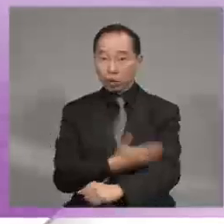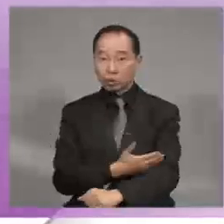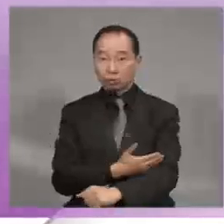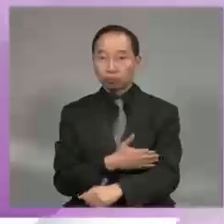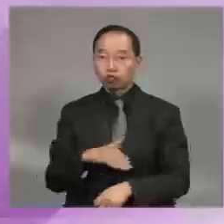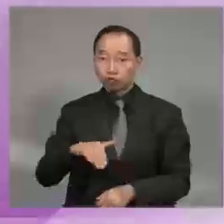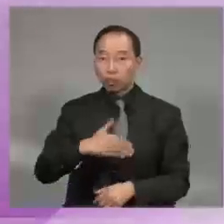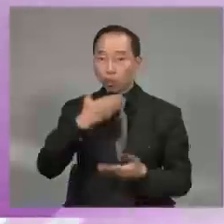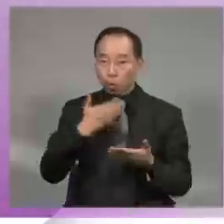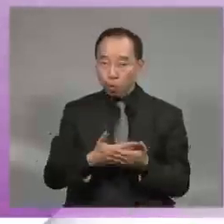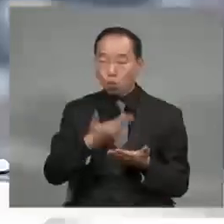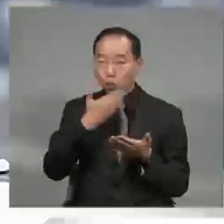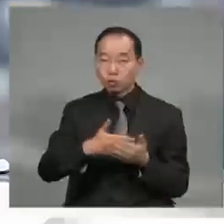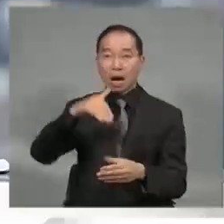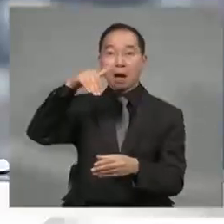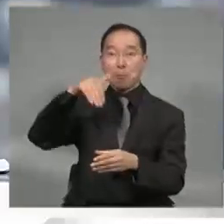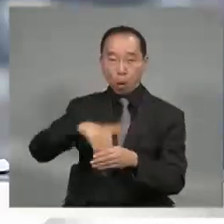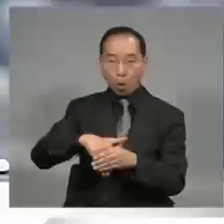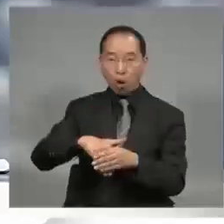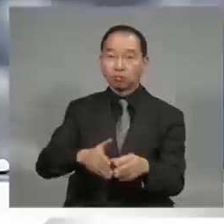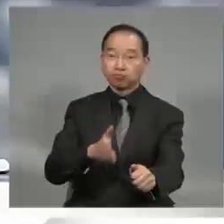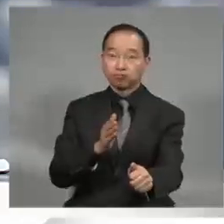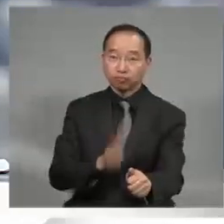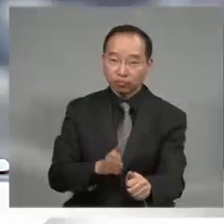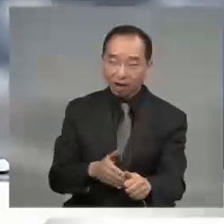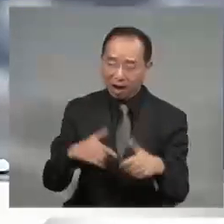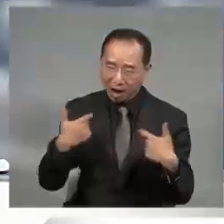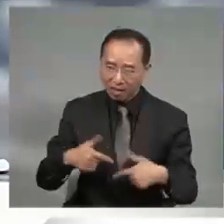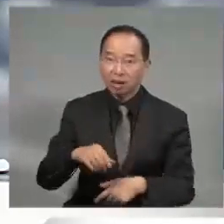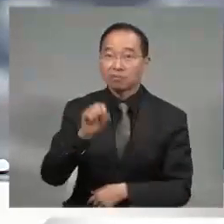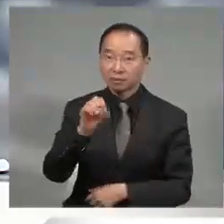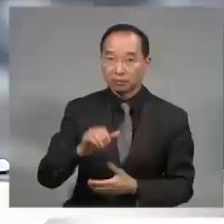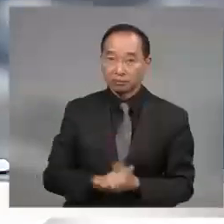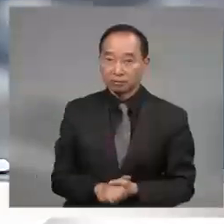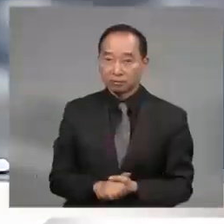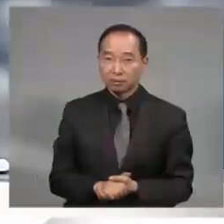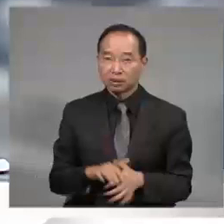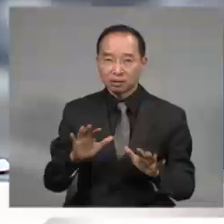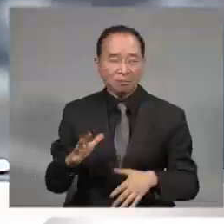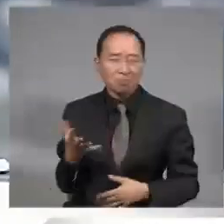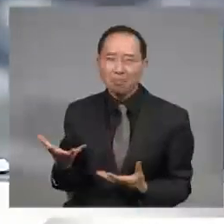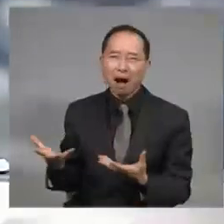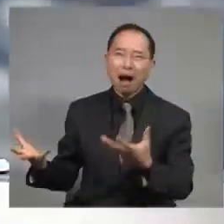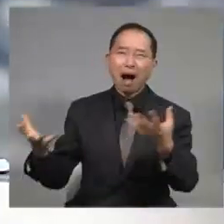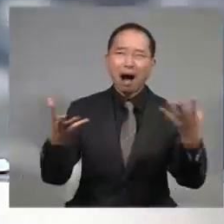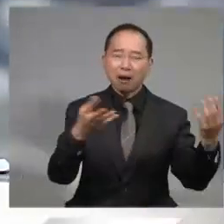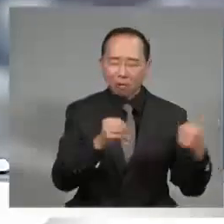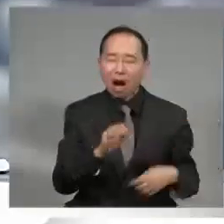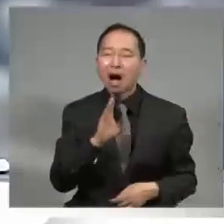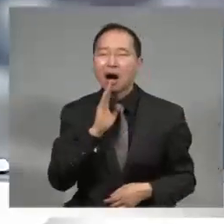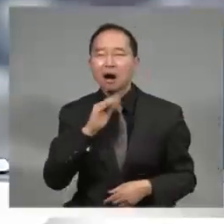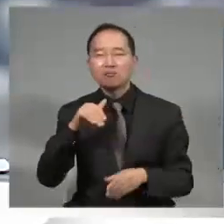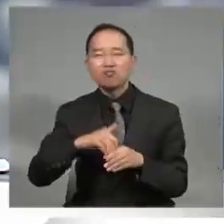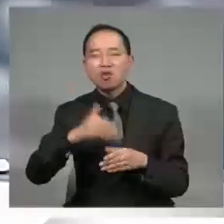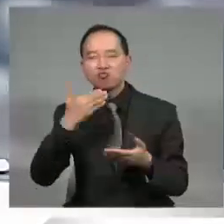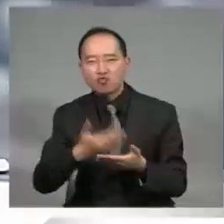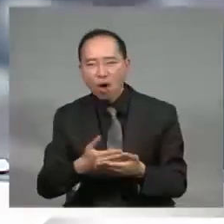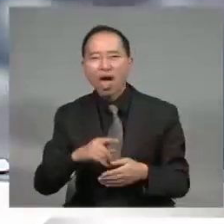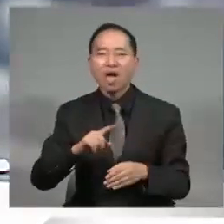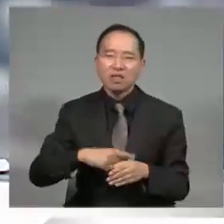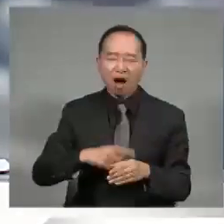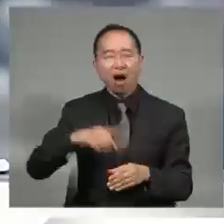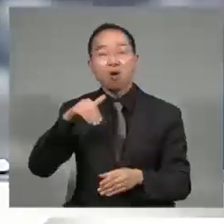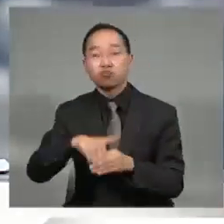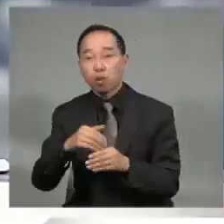권리이자 소중한 한 표 그렇죠. 행사해달라는 부탁, 말씀을 많이 드렸었는데 이제는 정말 많은 분들이 실감을 하고 직접 관심도 많이